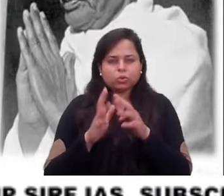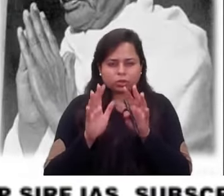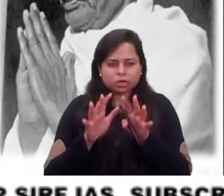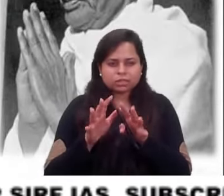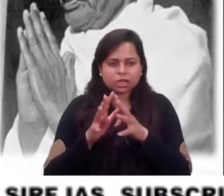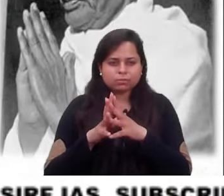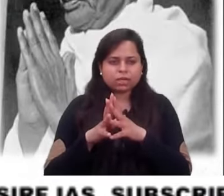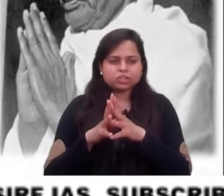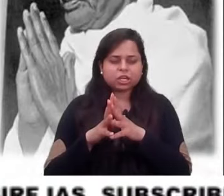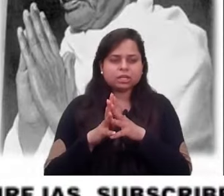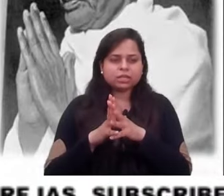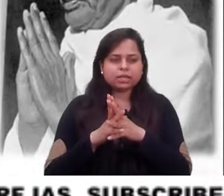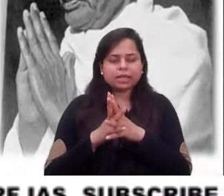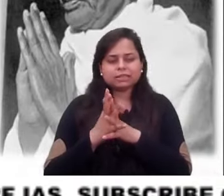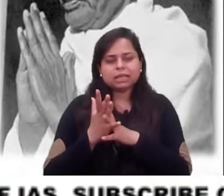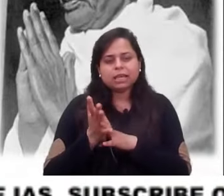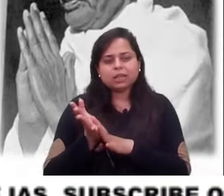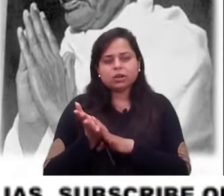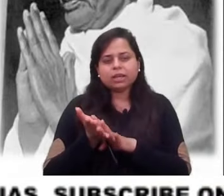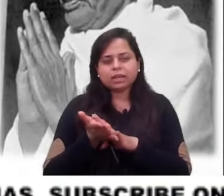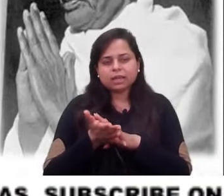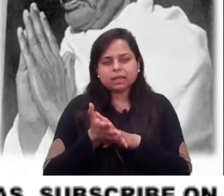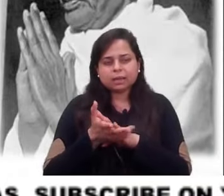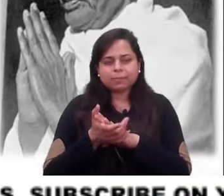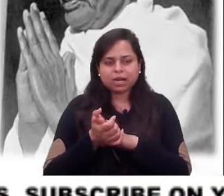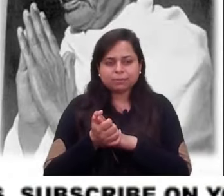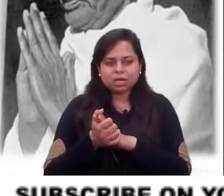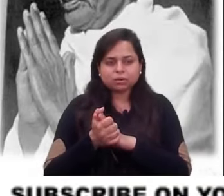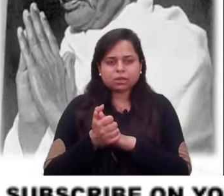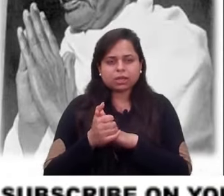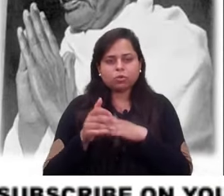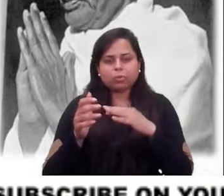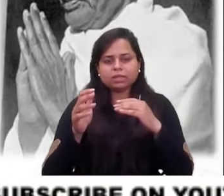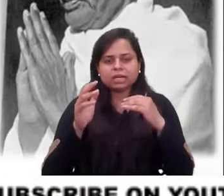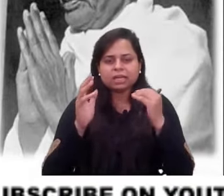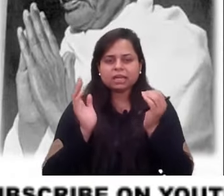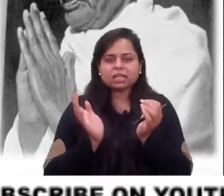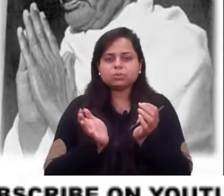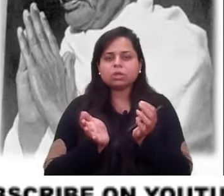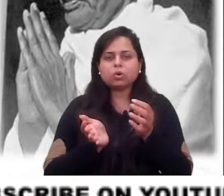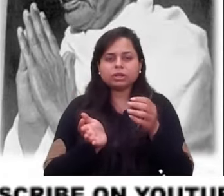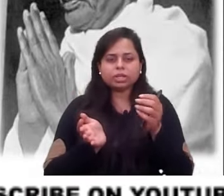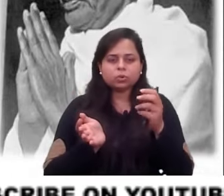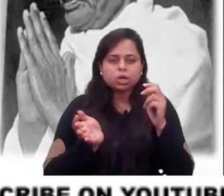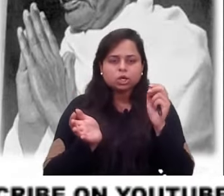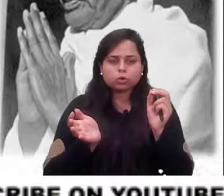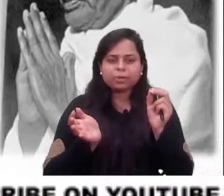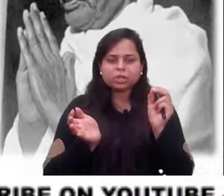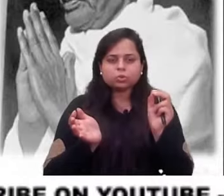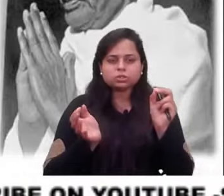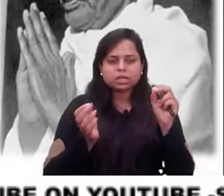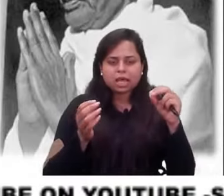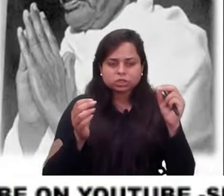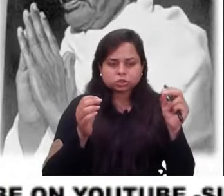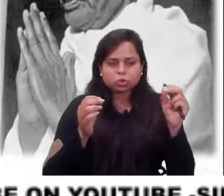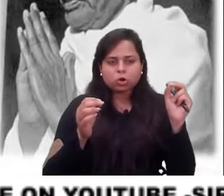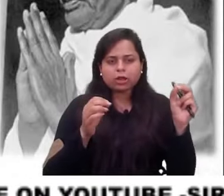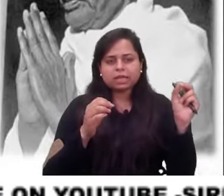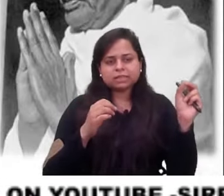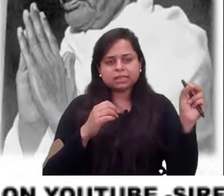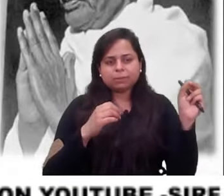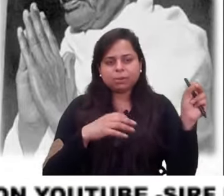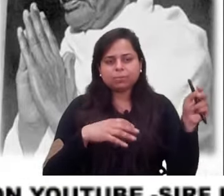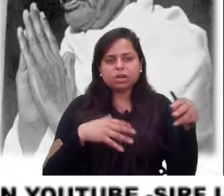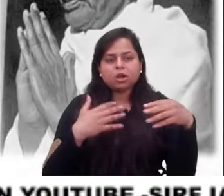का उन्हें थोड़ा सा कम करें शांत करें कैसे डिलीट करा पार्लिमेंट एंड वर्ड इंग्लिश विल कंटिन्यू टो बे यूज्ड एस